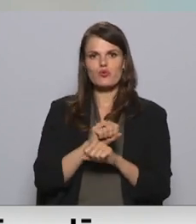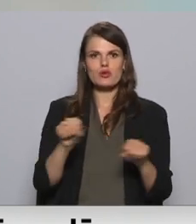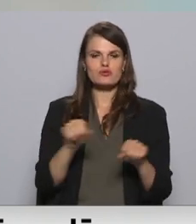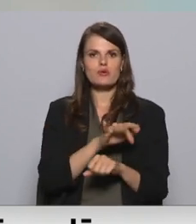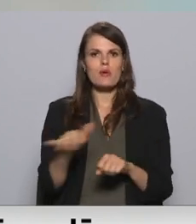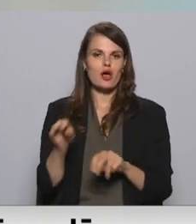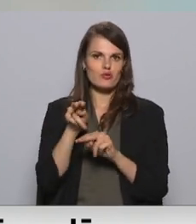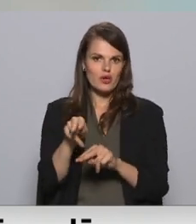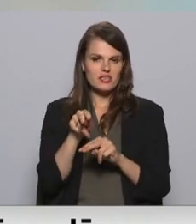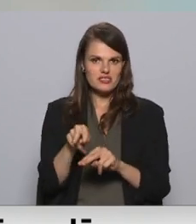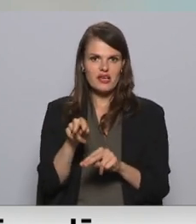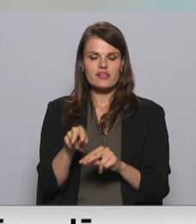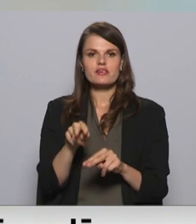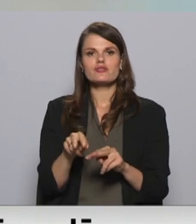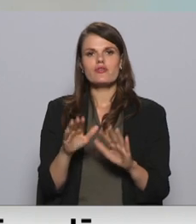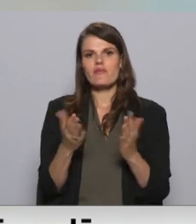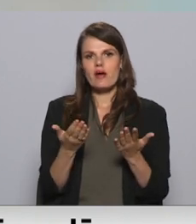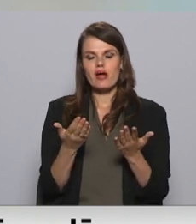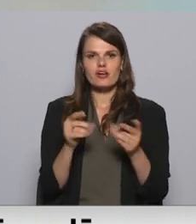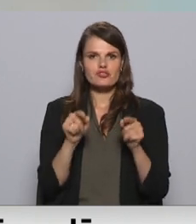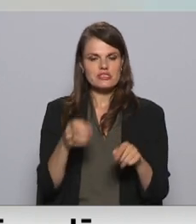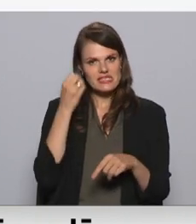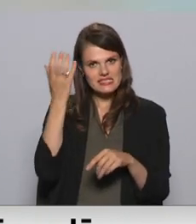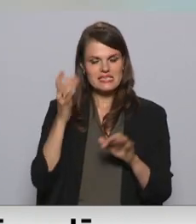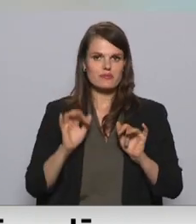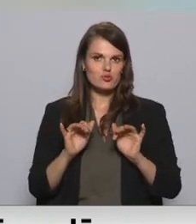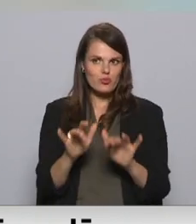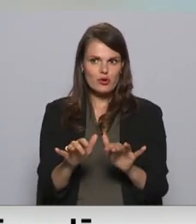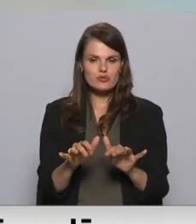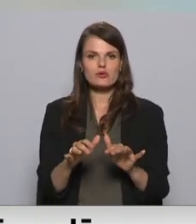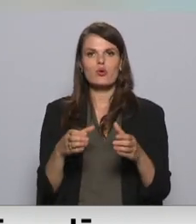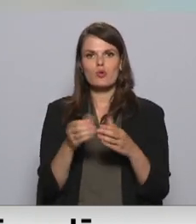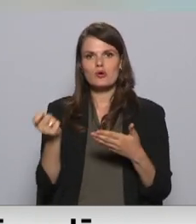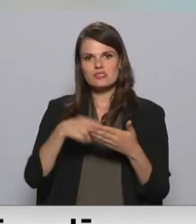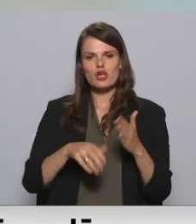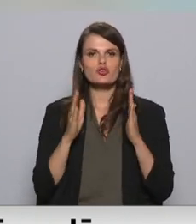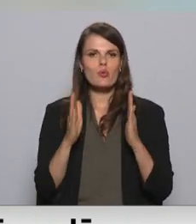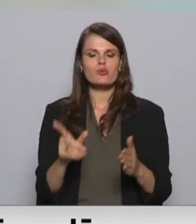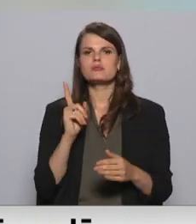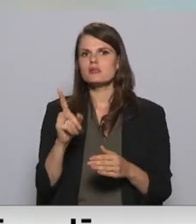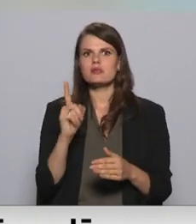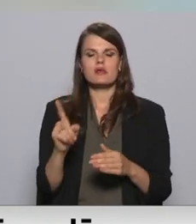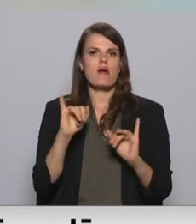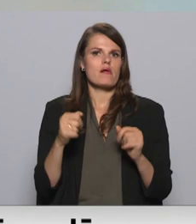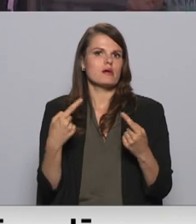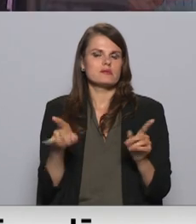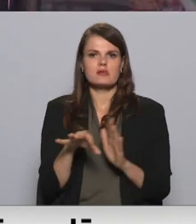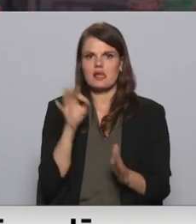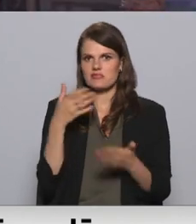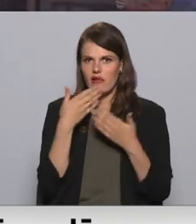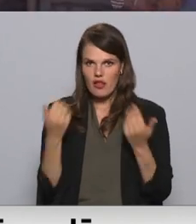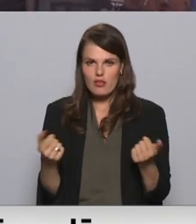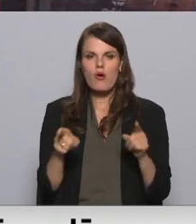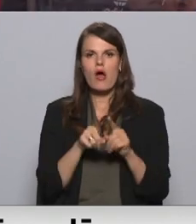bērnu pieskatīšanas vai šīs izglītības procesa. Grupu slēgšana būs tikai galējos izņēmuma gadījumos.